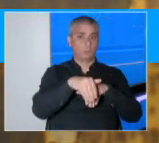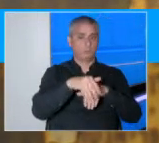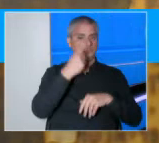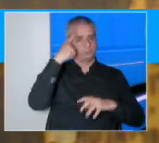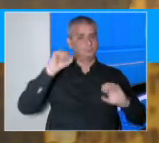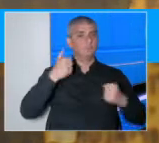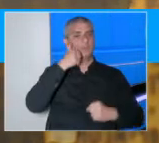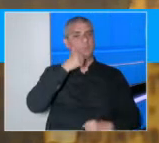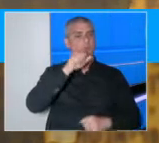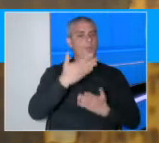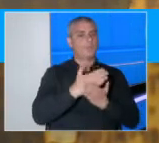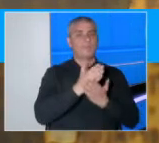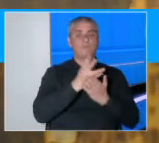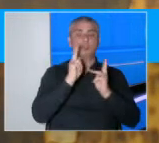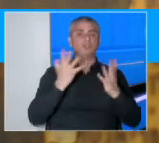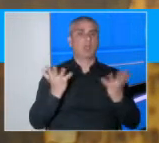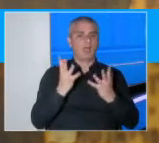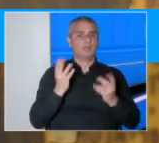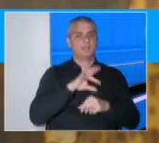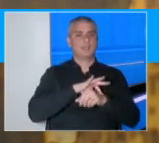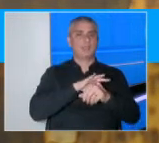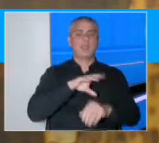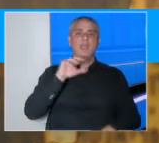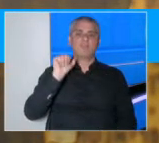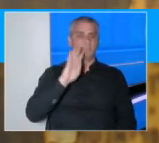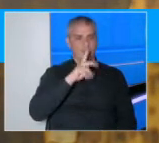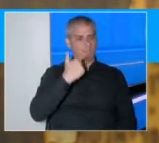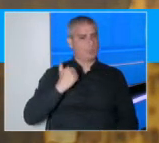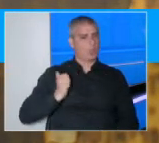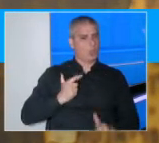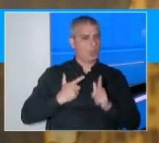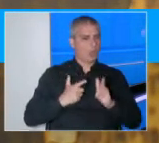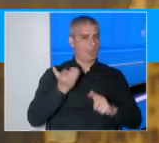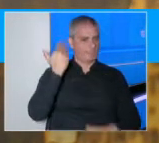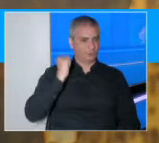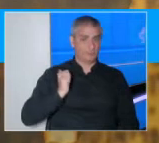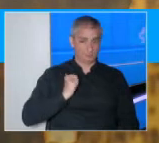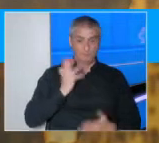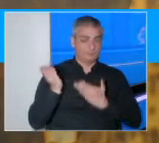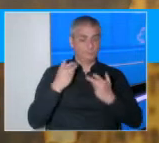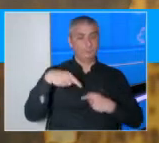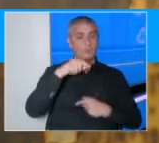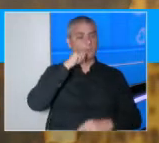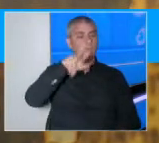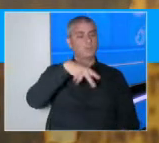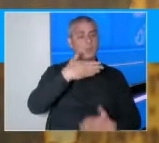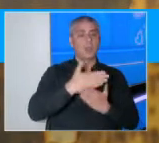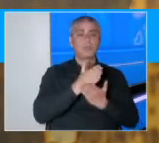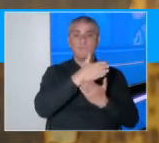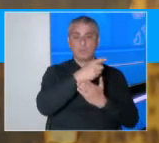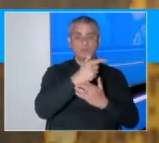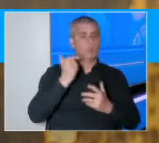מיזם הטיולים והניווט יש לאן בניהול אבנר פניני, לוחם מגלן בצהל לשעבר, מזמין אתכם לטיול וניווט